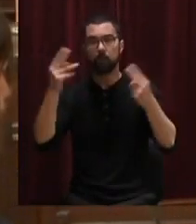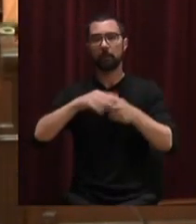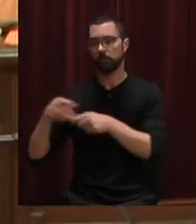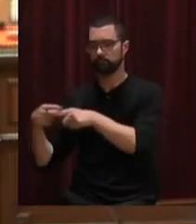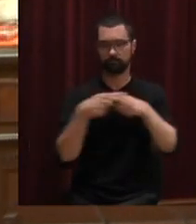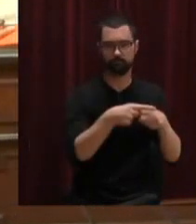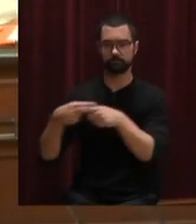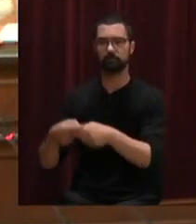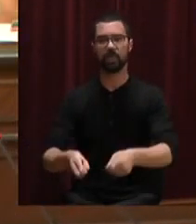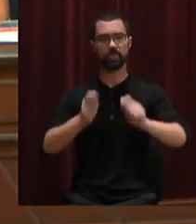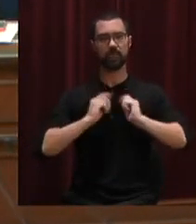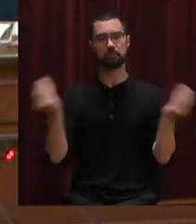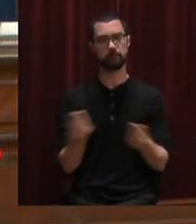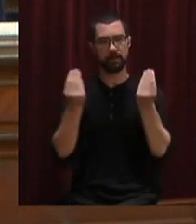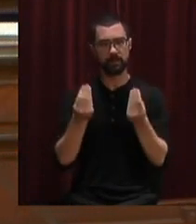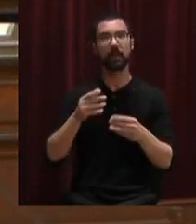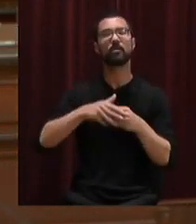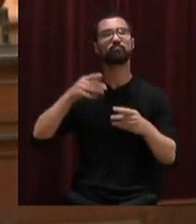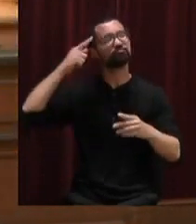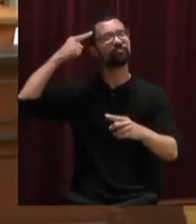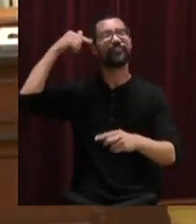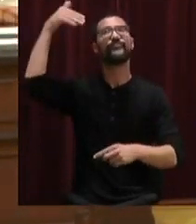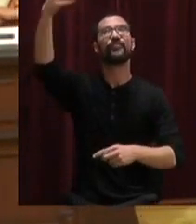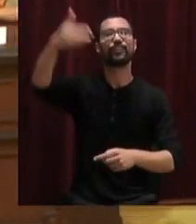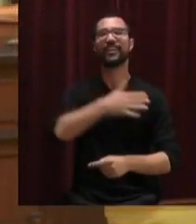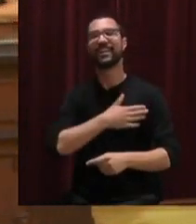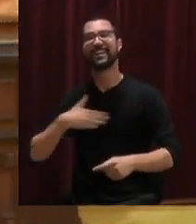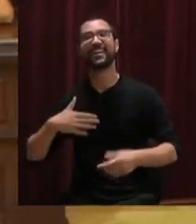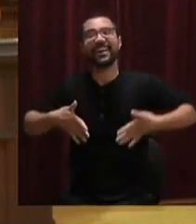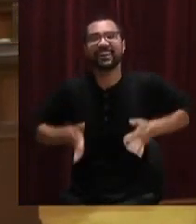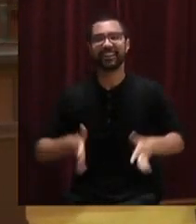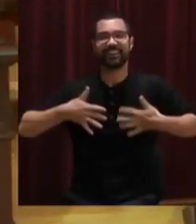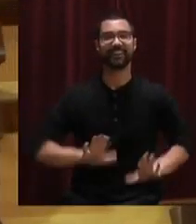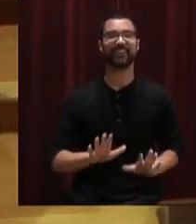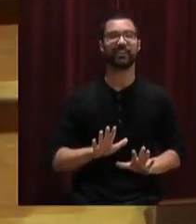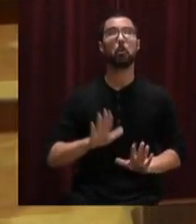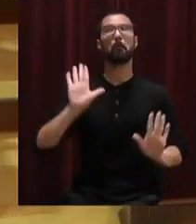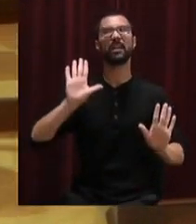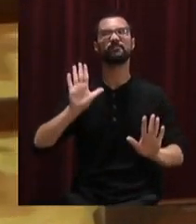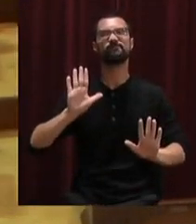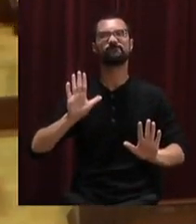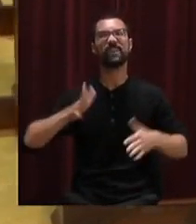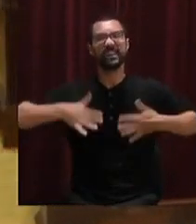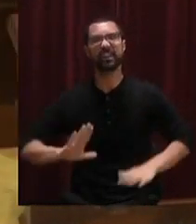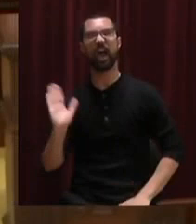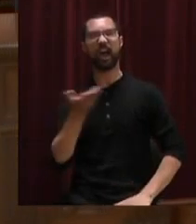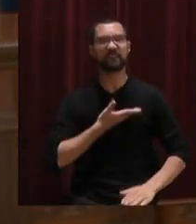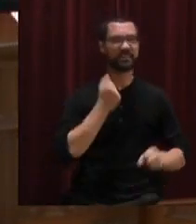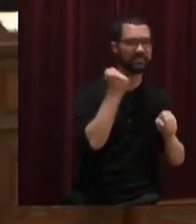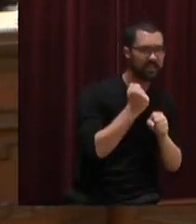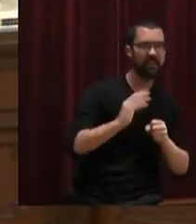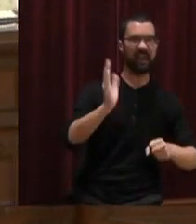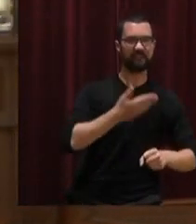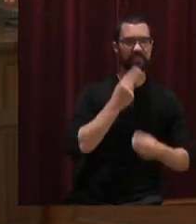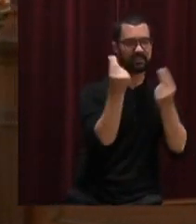Perquè puguin projectar el seu futur sabent que tenir fills no és un sacrifici per la resta de projectes personals, perquè en aquesta societat han